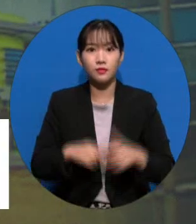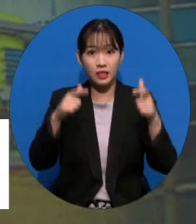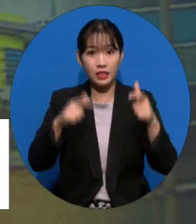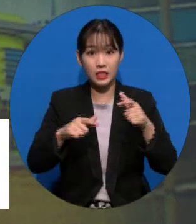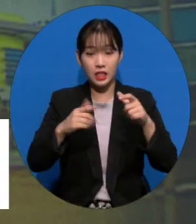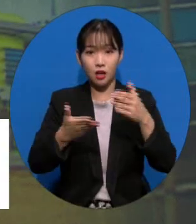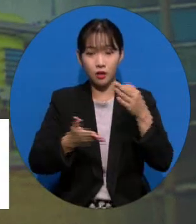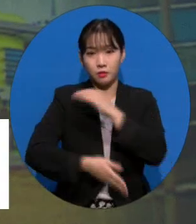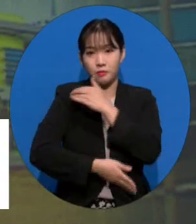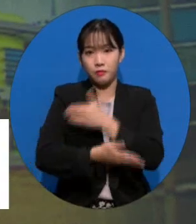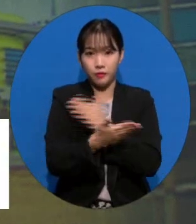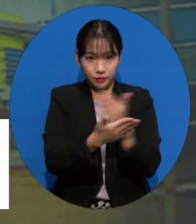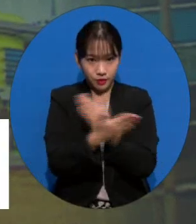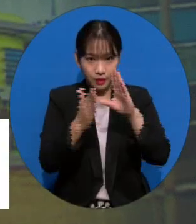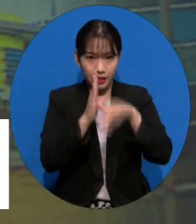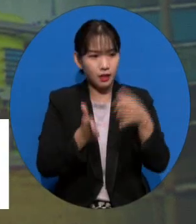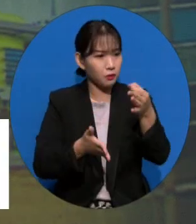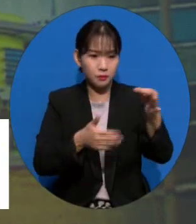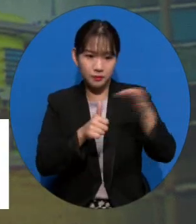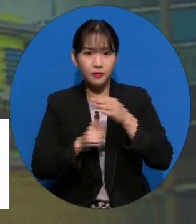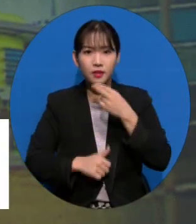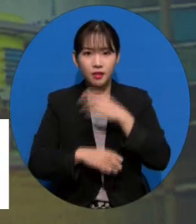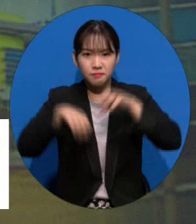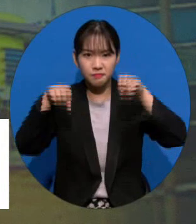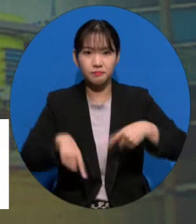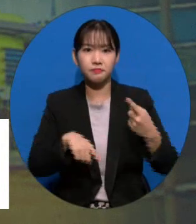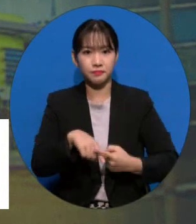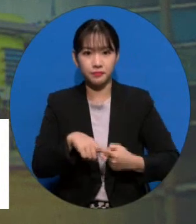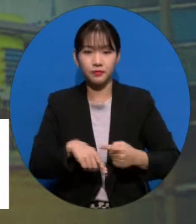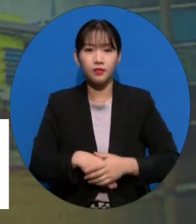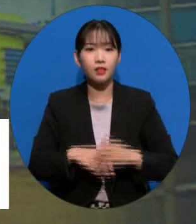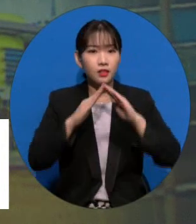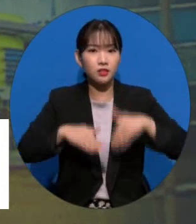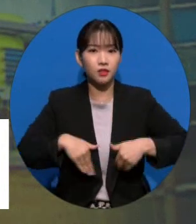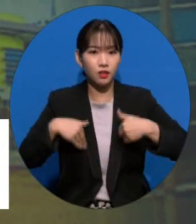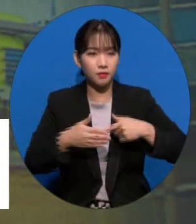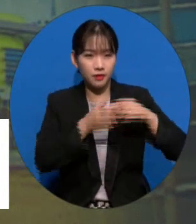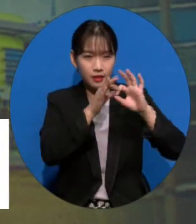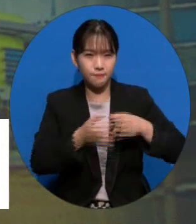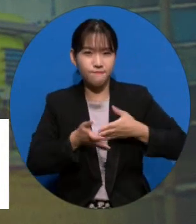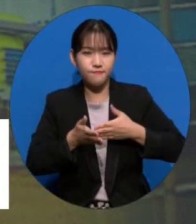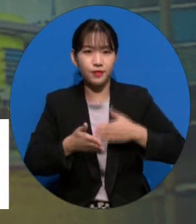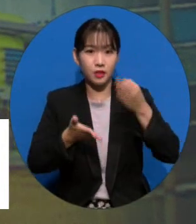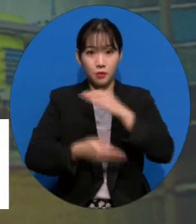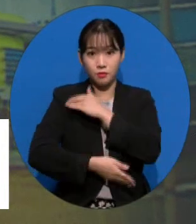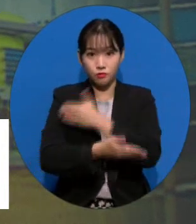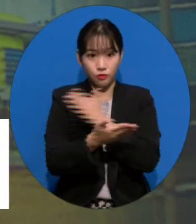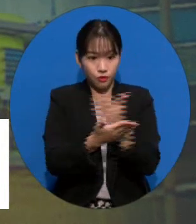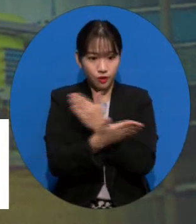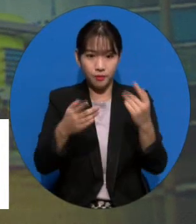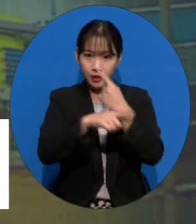지역 분권 시대, 재정이 따라오지 않으면 헛구호에 그칠 수밖에 없는데요. 전라남도가 줄곧 건의해온 재정 분권